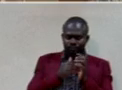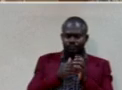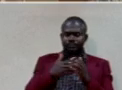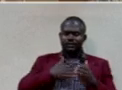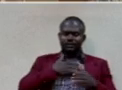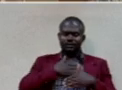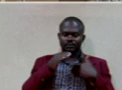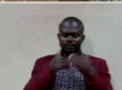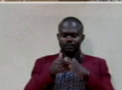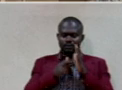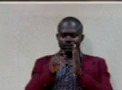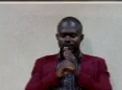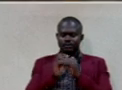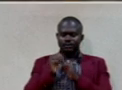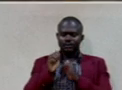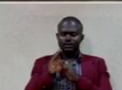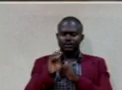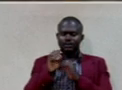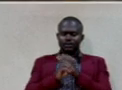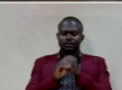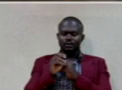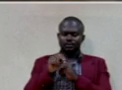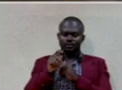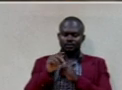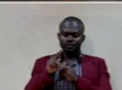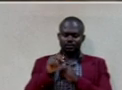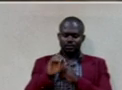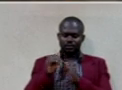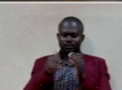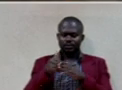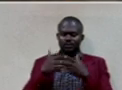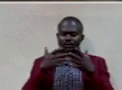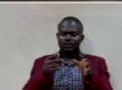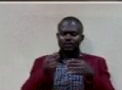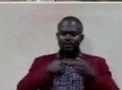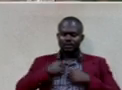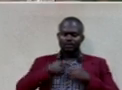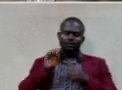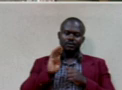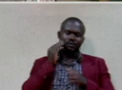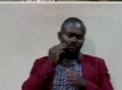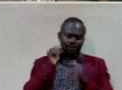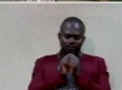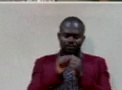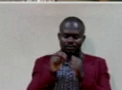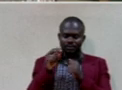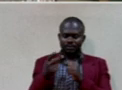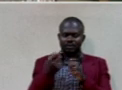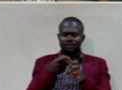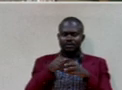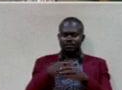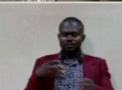kubaratira isoko rito riri mu kagari ka Mataba mu murenge wa Nkungu ryuzuye ritwaye amafaranga y'u Rwanda miliyoni 12 aturutse mu mbaraga